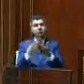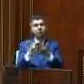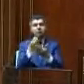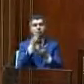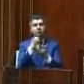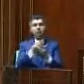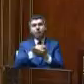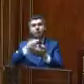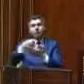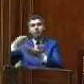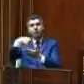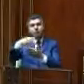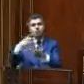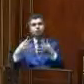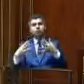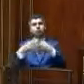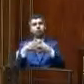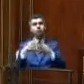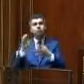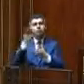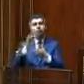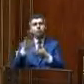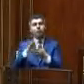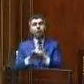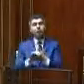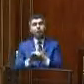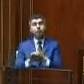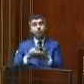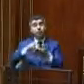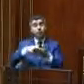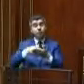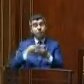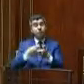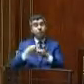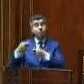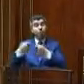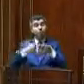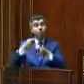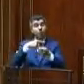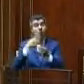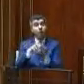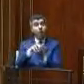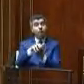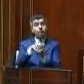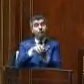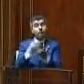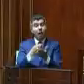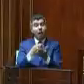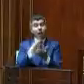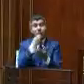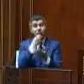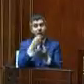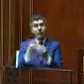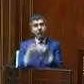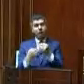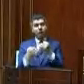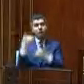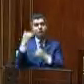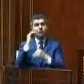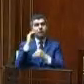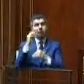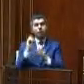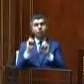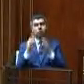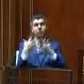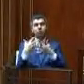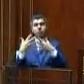الغذائية. وتهديف هذه الاتفاقية إلى تحفيز المبادلات التجارية للمنتجات الفلاحية والسلع الغذائية ذات جودة عالية التي